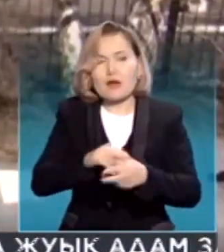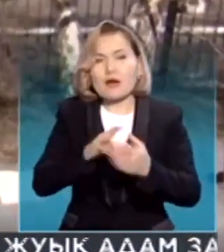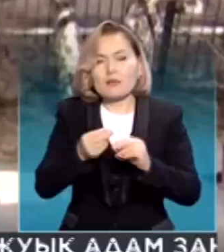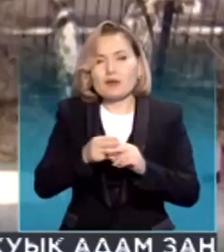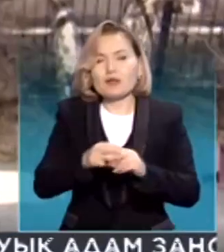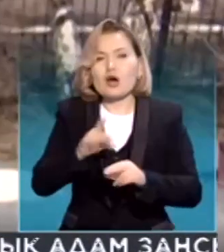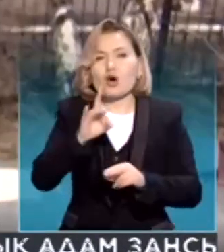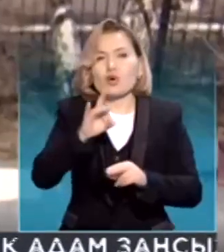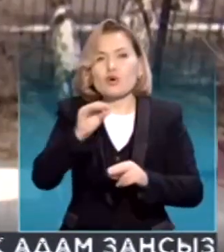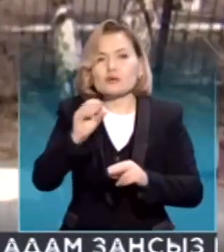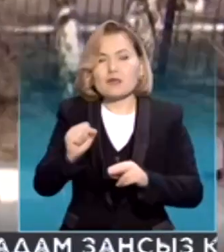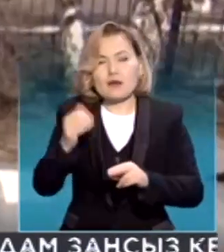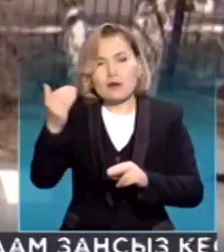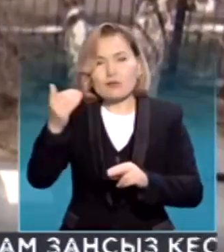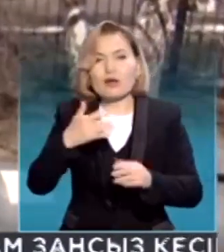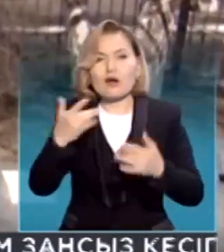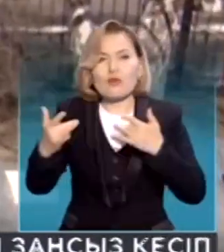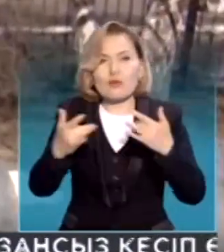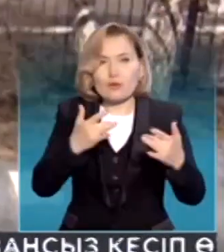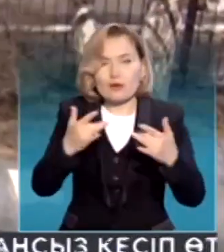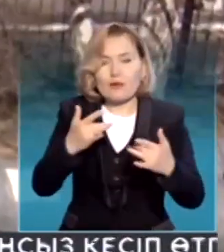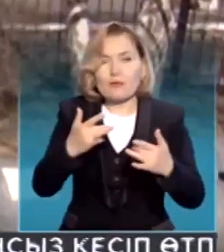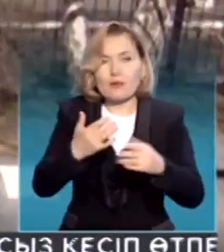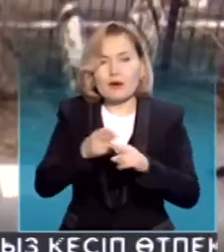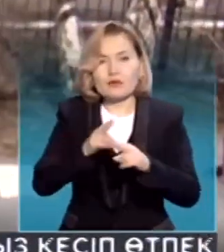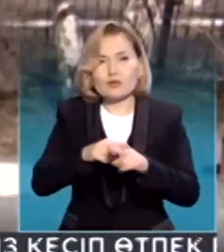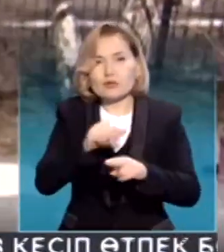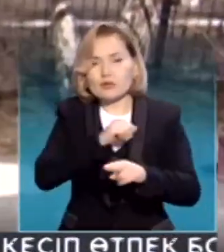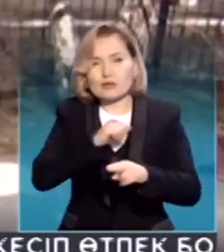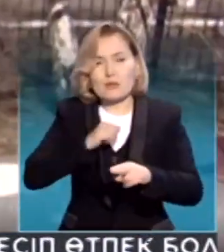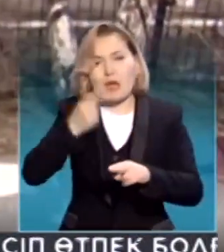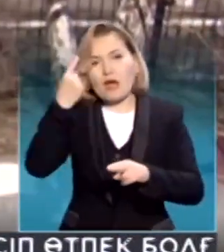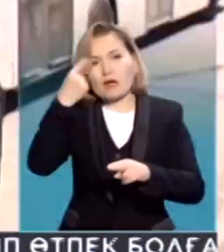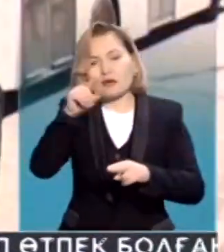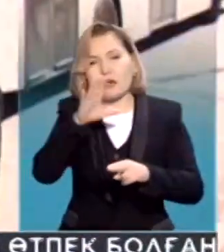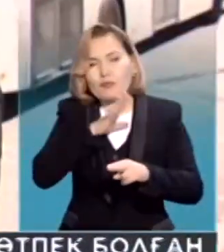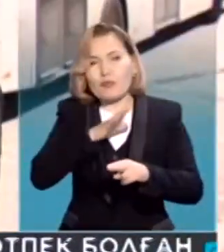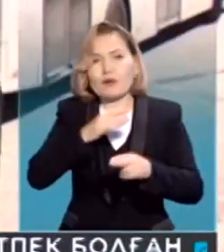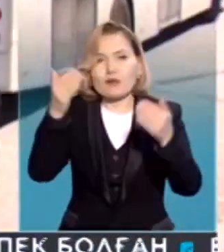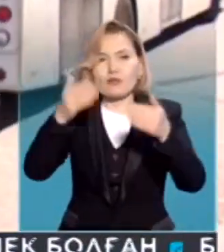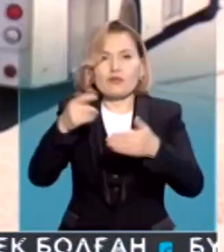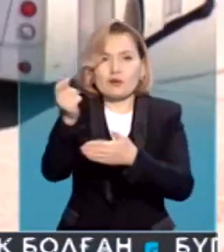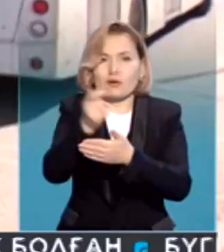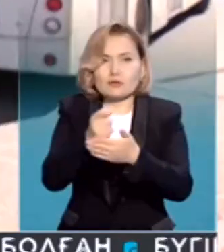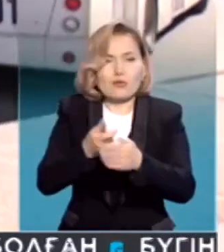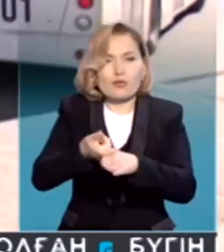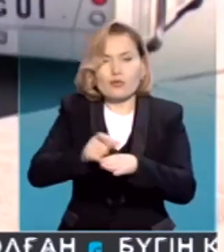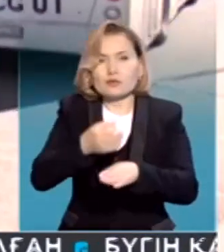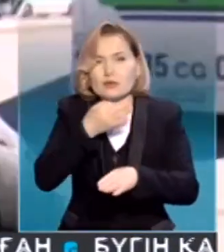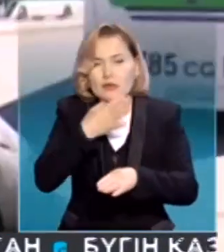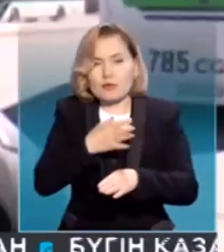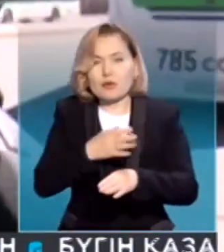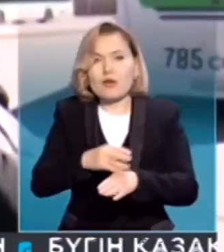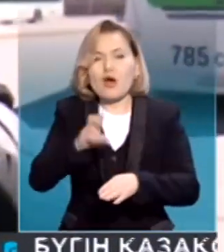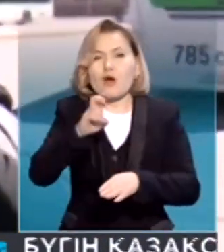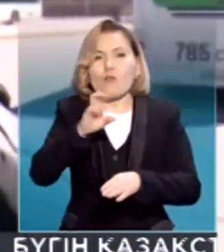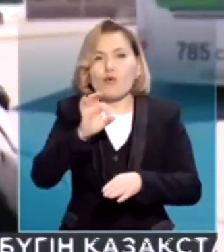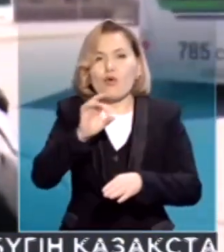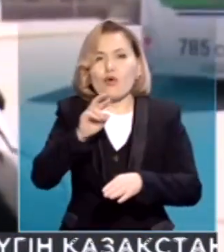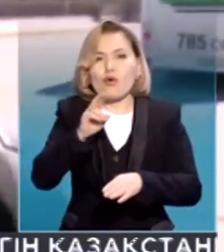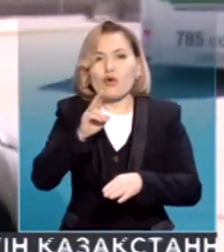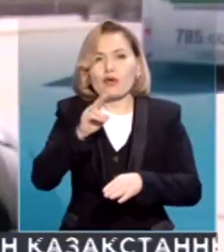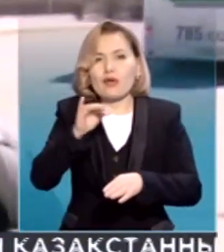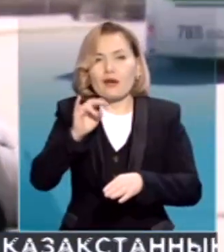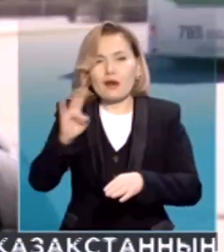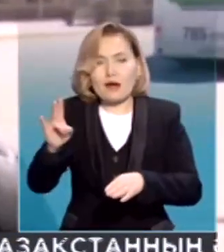айтты. Осы арқылы мен қызығушылық танытқан. Осындай болған жақсы қайта. Әлихан Бөкейхановты көп қазақтар біледі. Бірақ, мысалы,